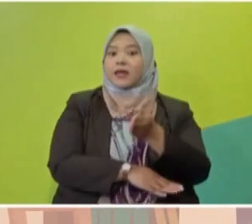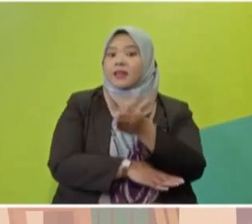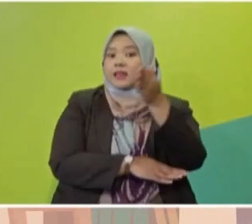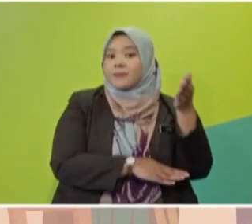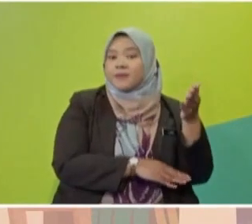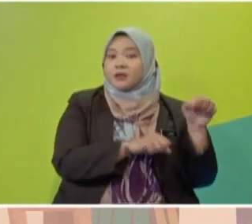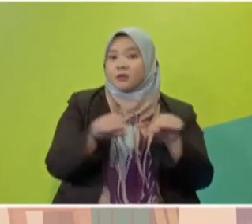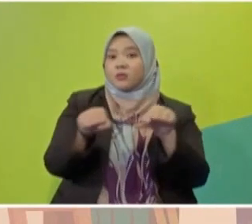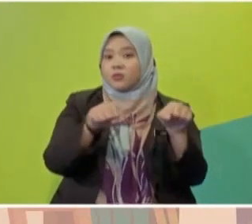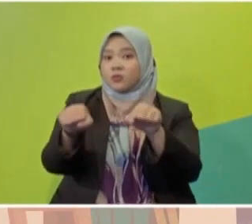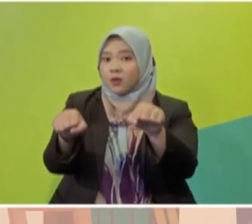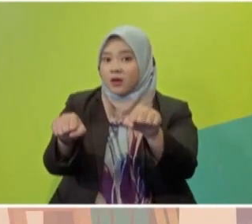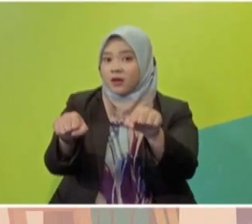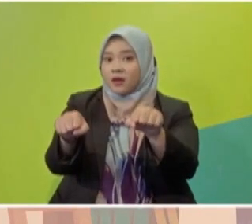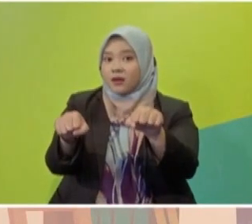sebut Rizky.